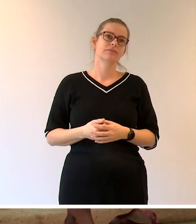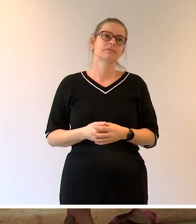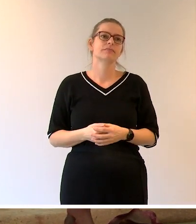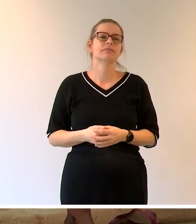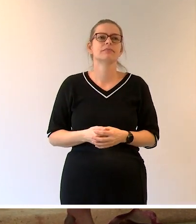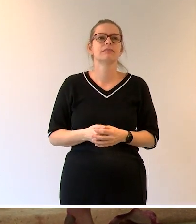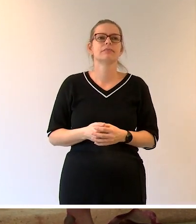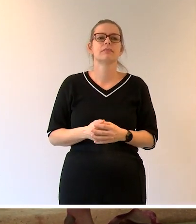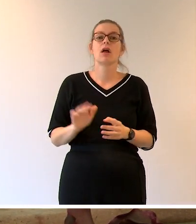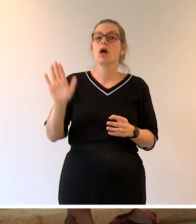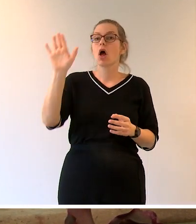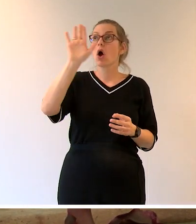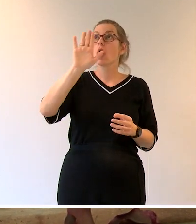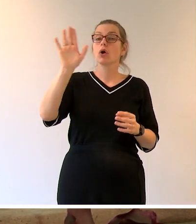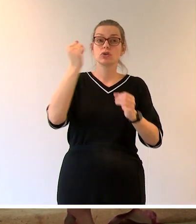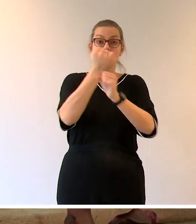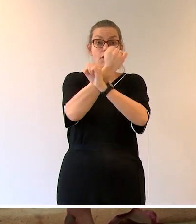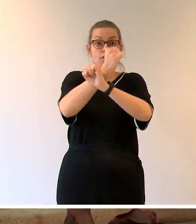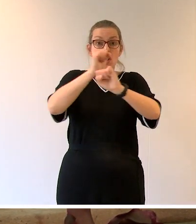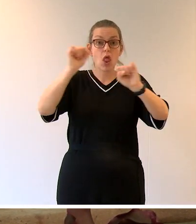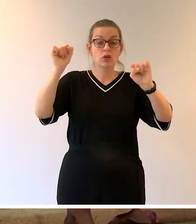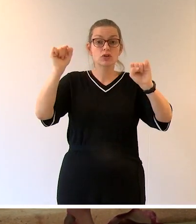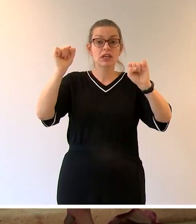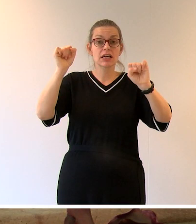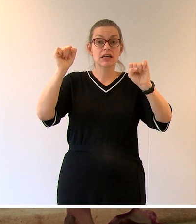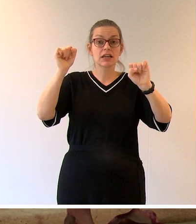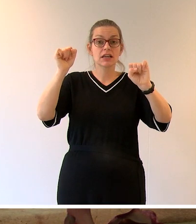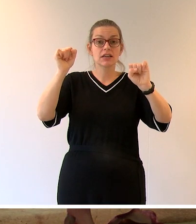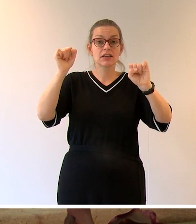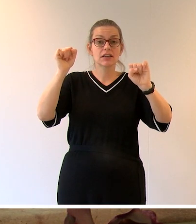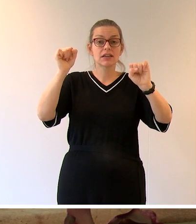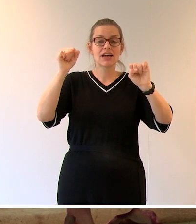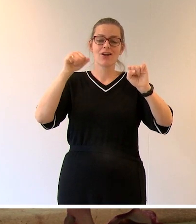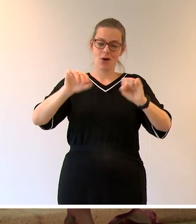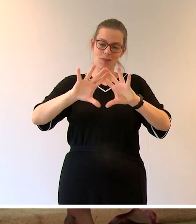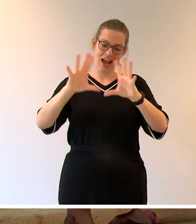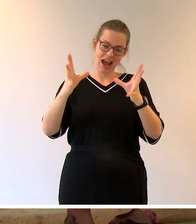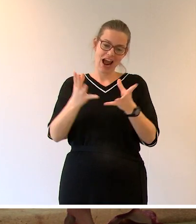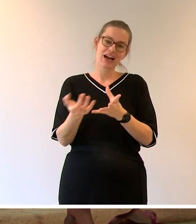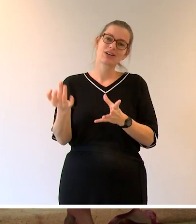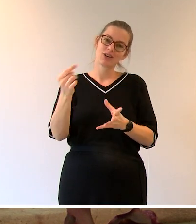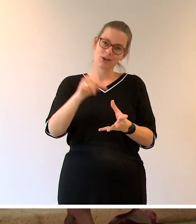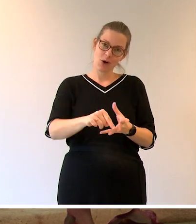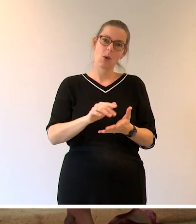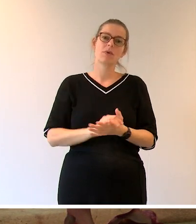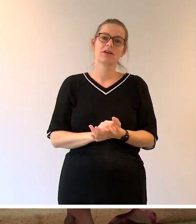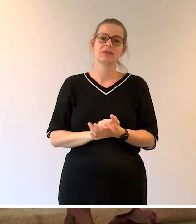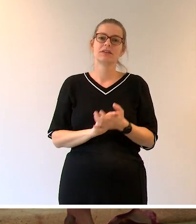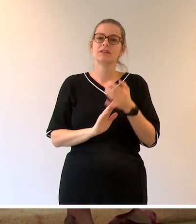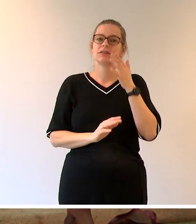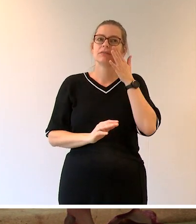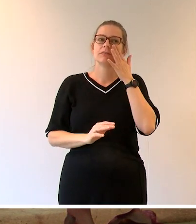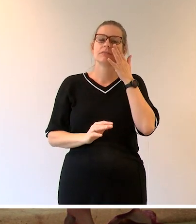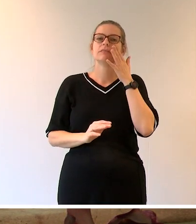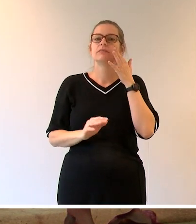Gods verlossing is als het ware geland op aarde. Nu